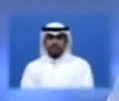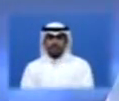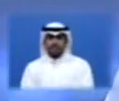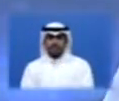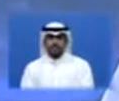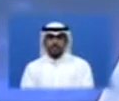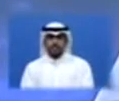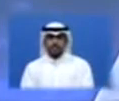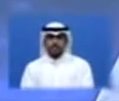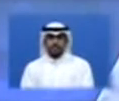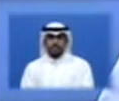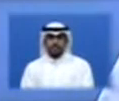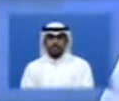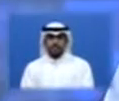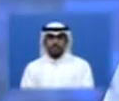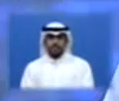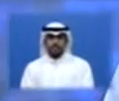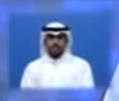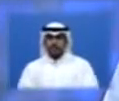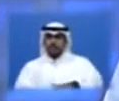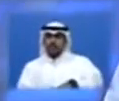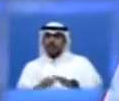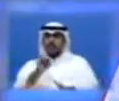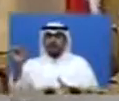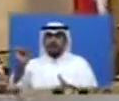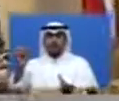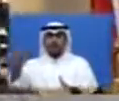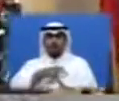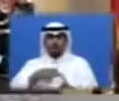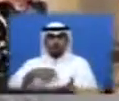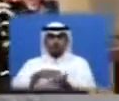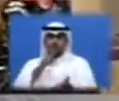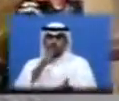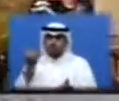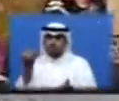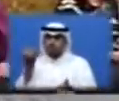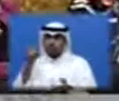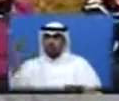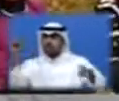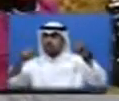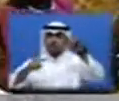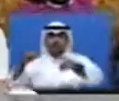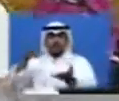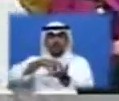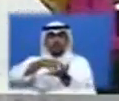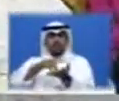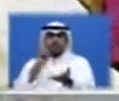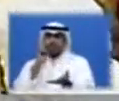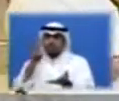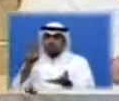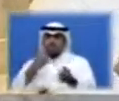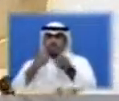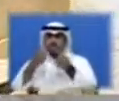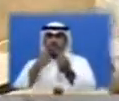علي، نسعدكم الله وإلى اللقاء. سمو رئيس مجلس الوزراء يؤكد على أهمية تبادل الزيارات والتواصل بين الشعوب